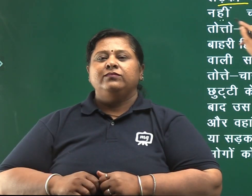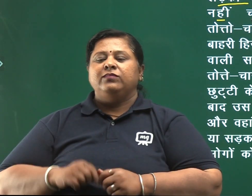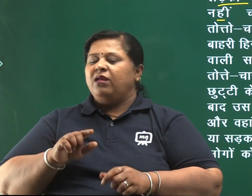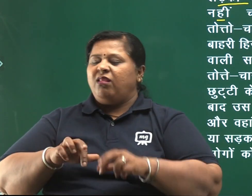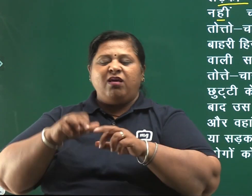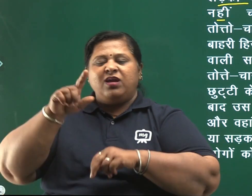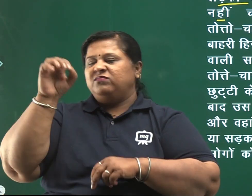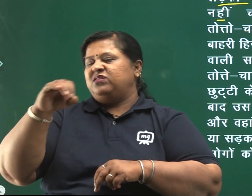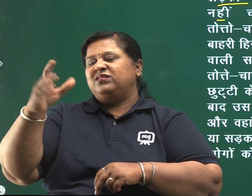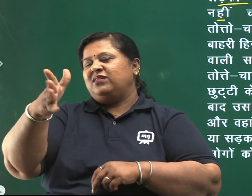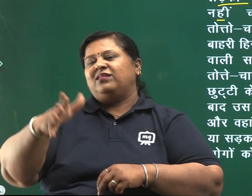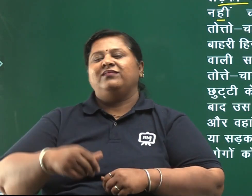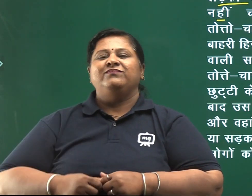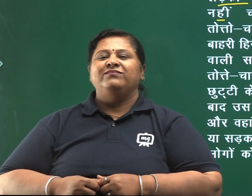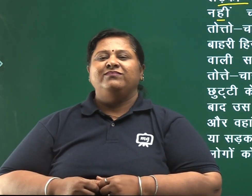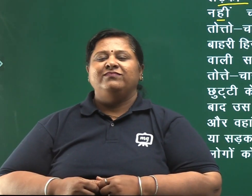नहीं चढ़ सकता था।